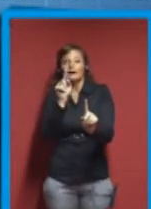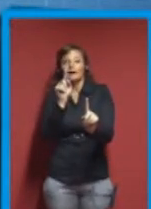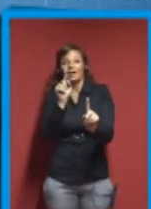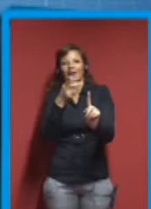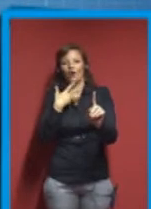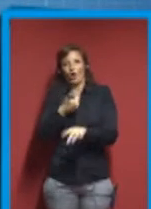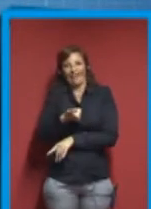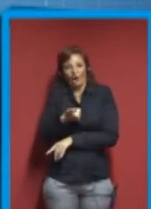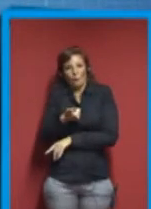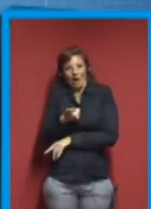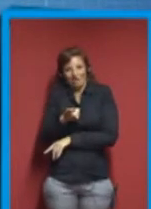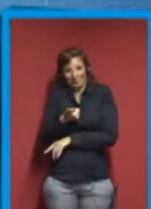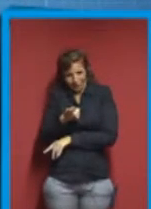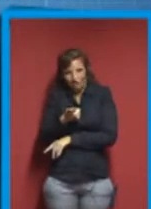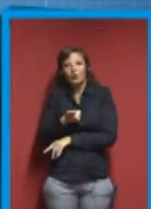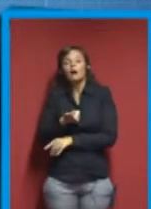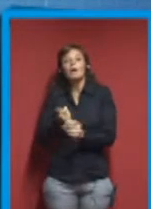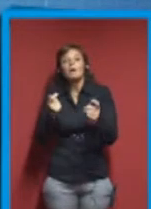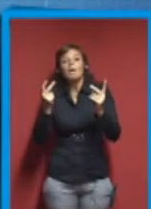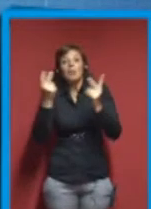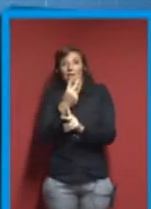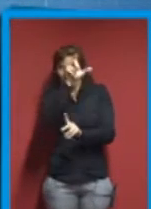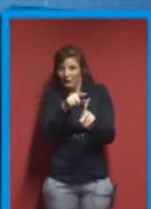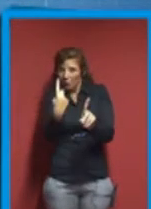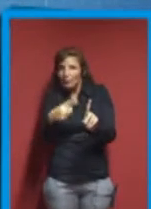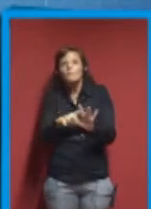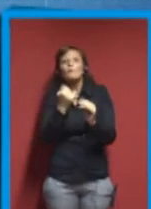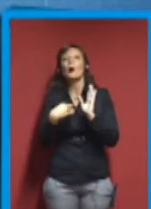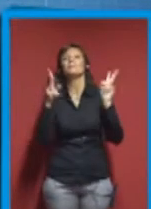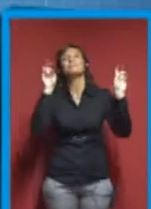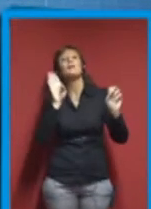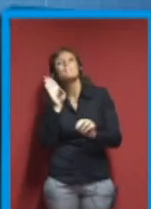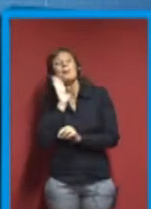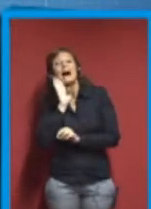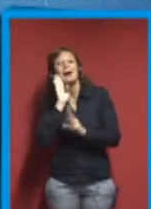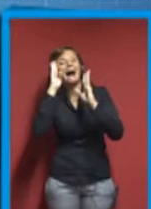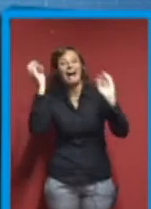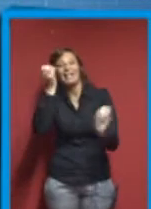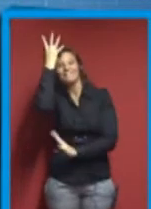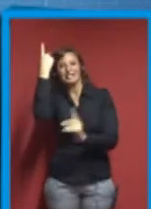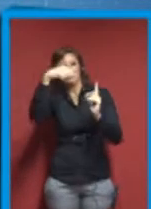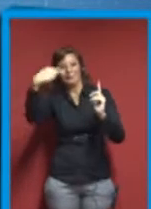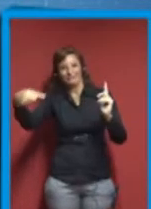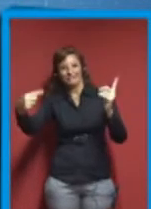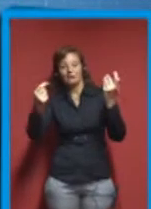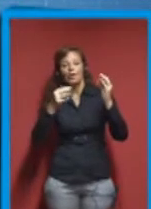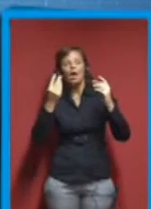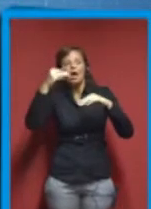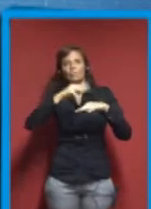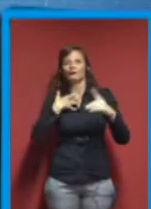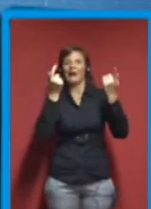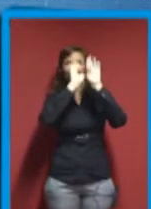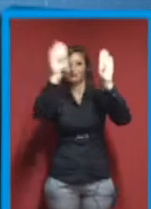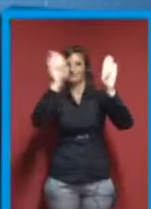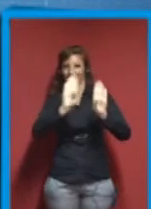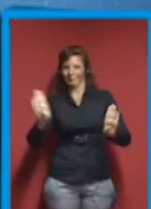controllo a distanza. Comunque lui è stato il padre di tutte queste invenzioni. E poi queste sono alcune riviste.